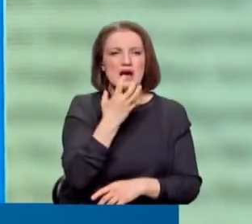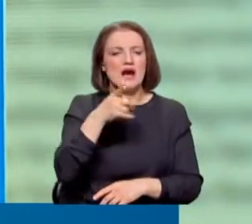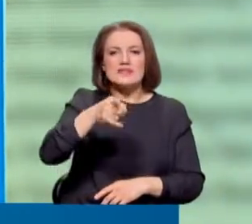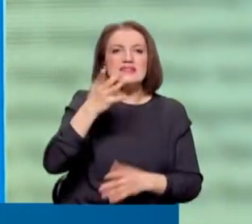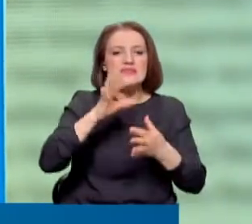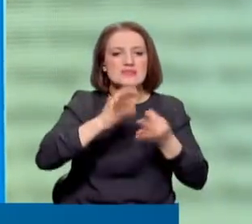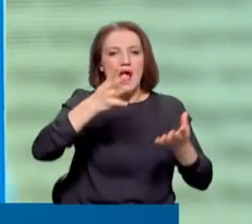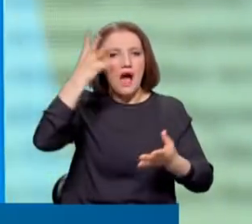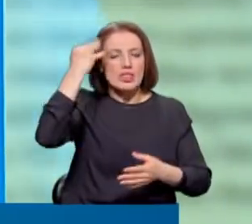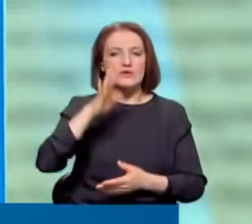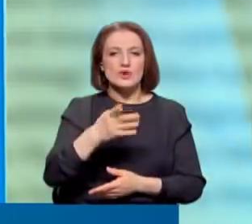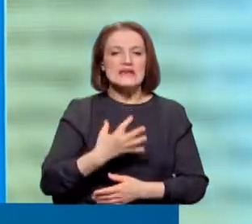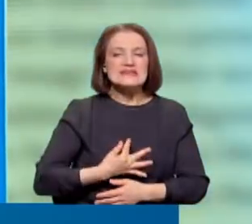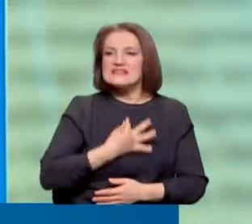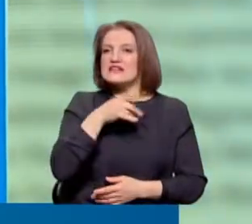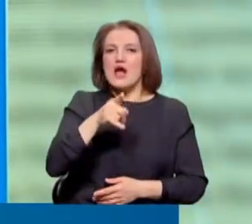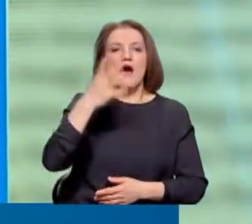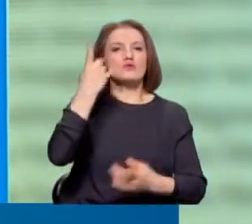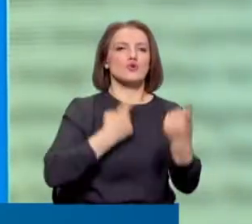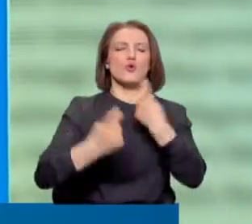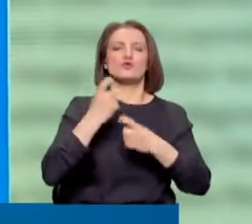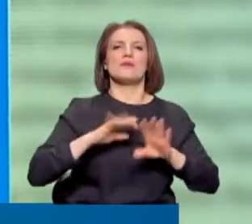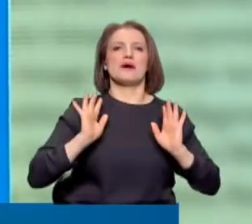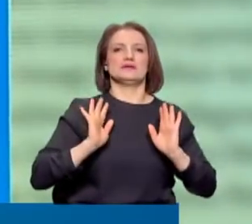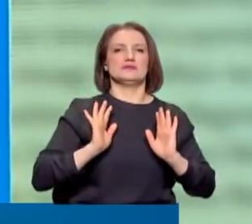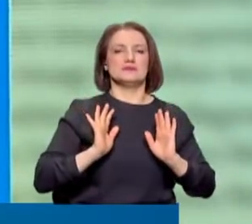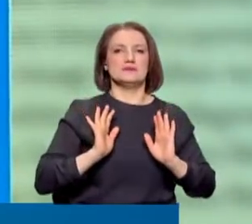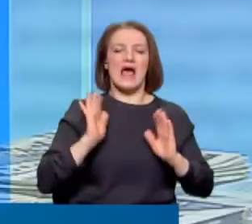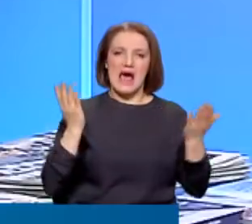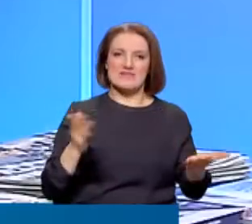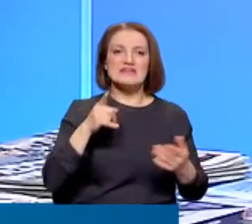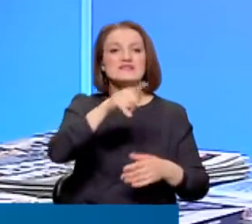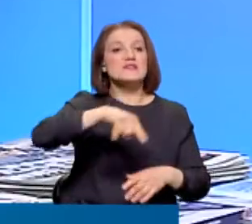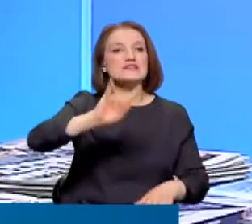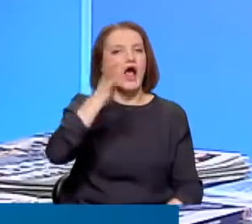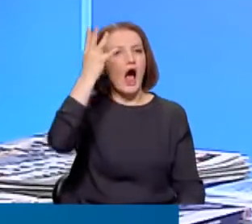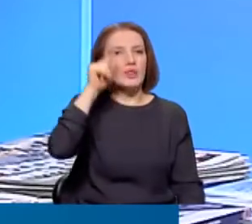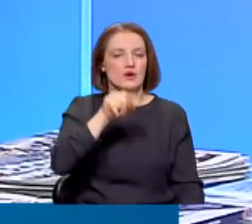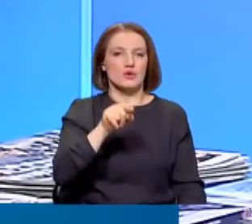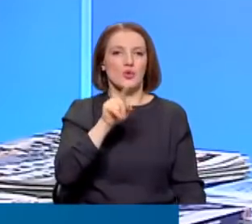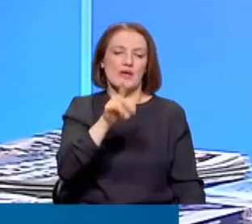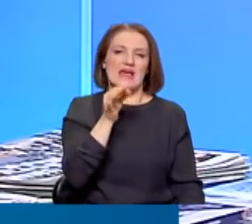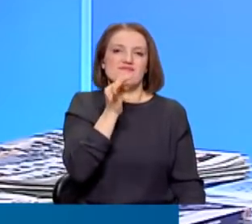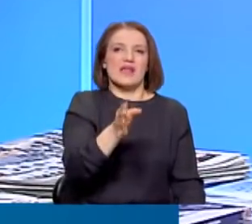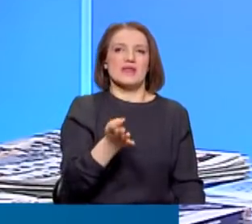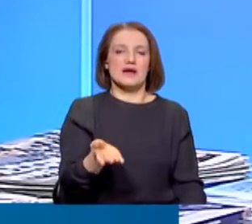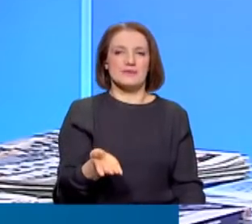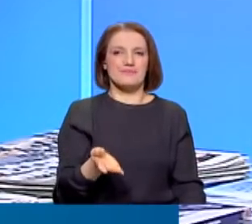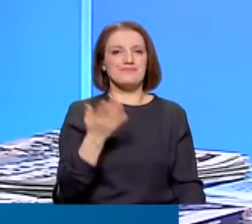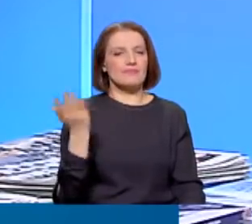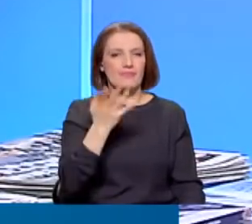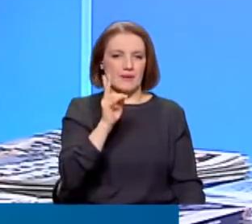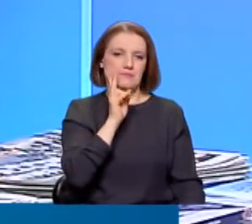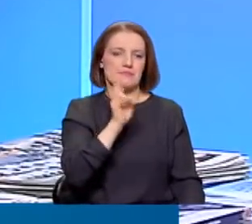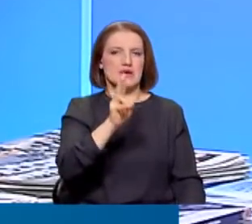hissettiğindir sorgulamayın dedi Şimdi Elbette şarkı Siz ne anladıysanız onu ifade eder bir de